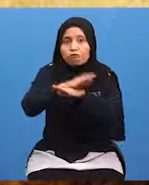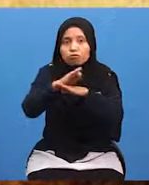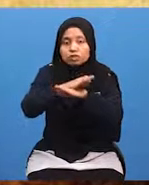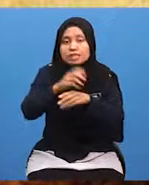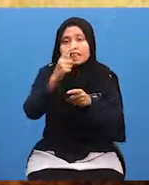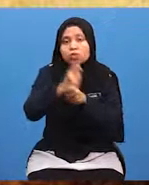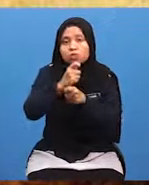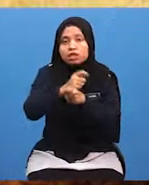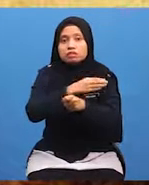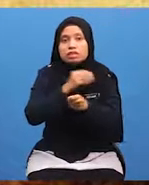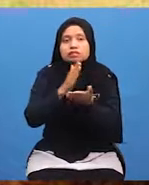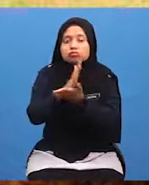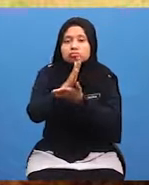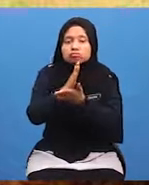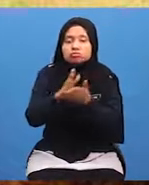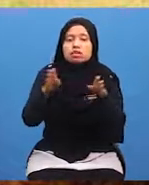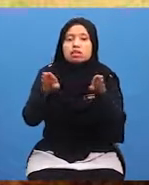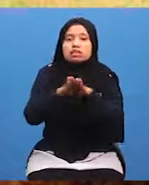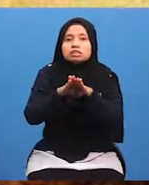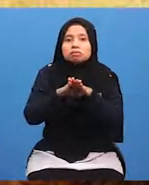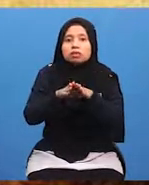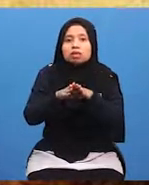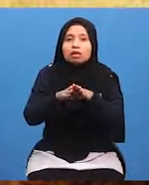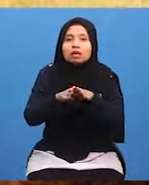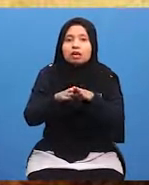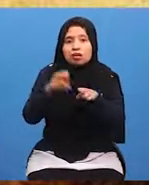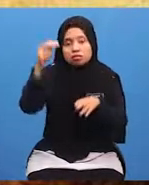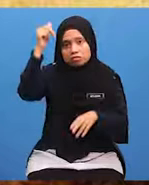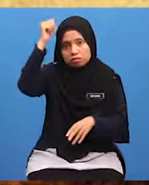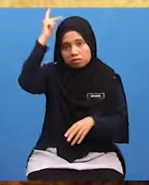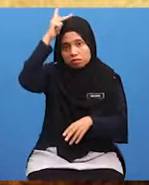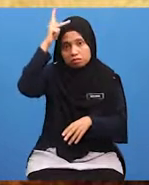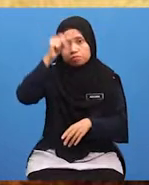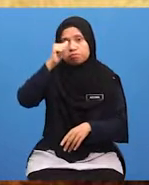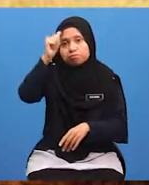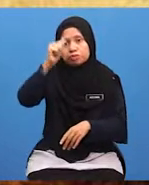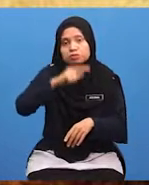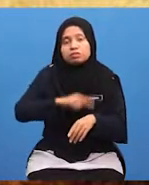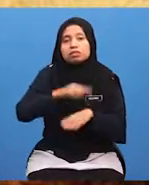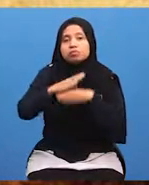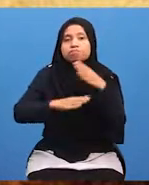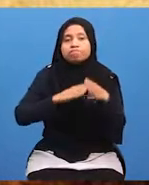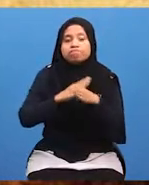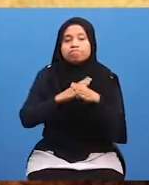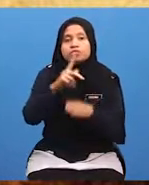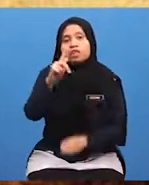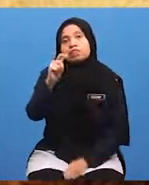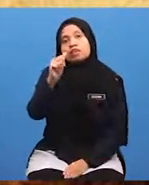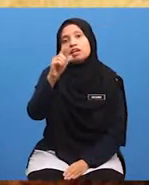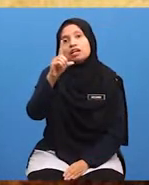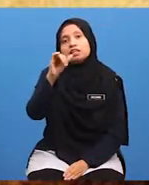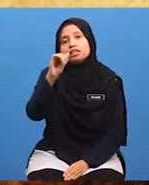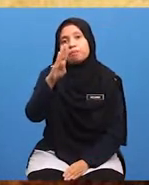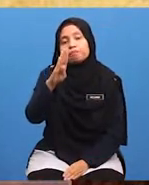tugas dan seterusnya sebagai khalifah Allah di atas muka bumi. Yang ketiga ialah ta'dib.